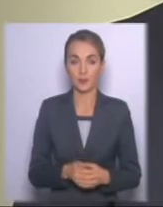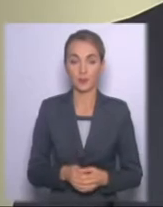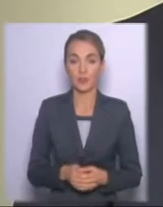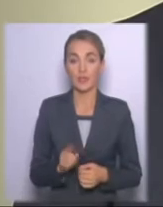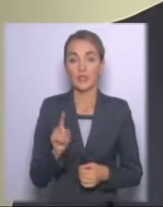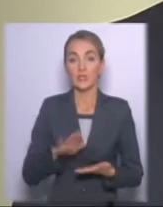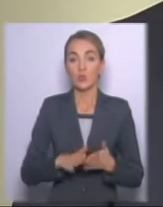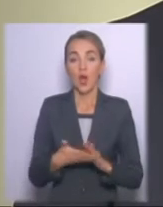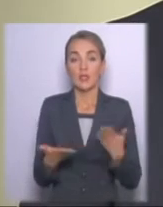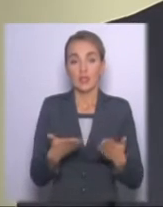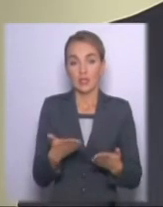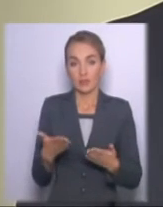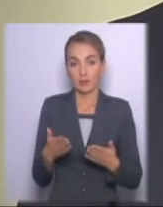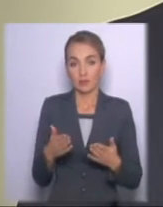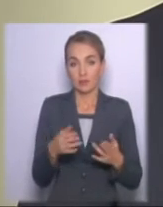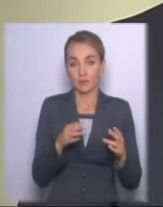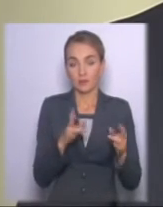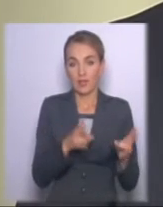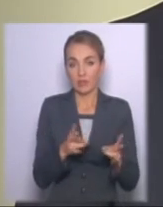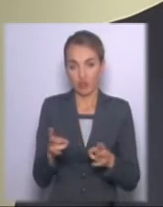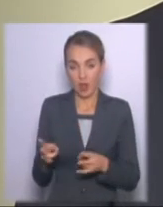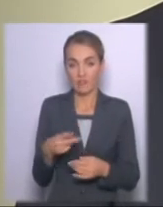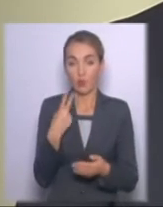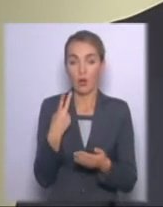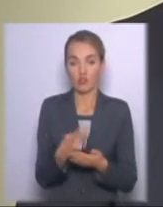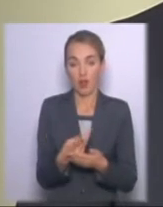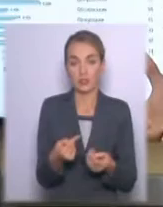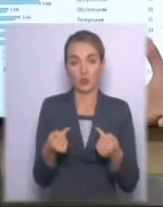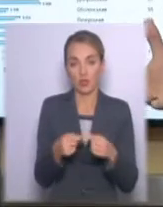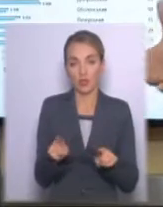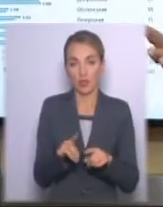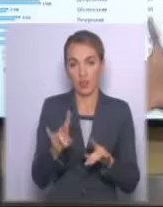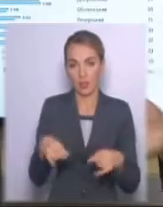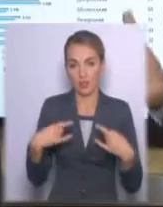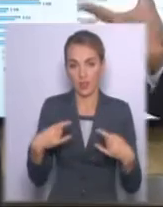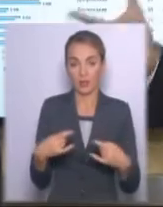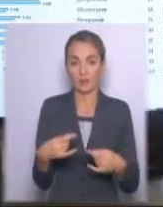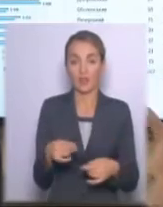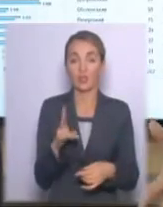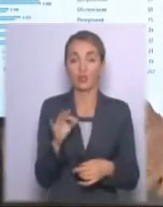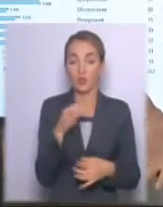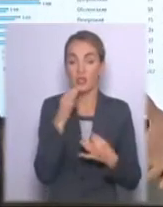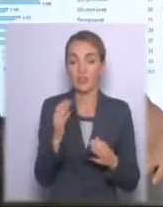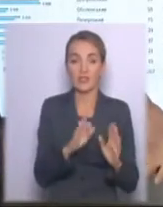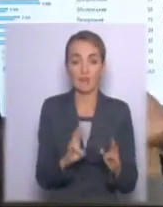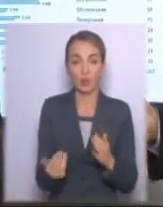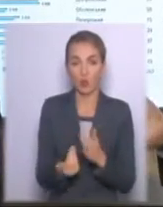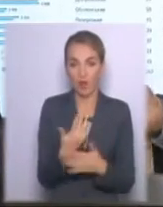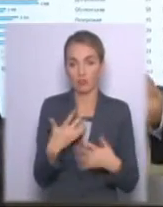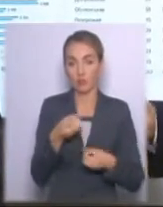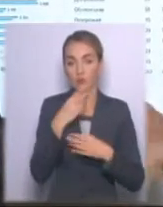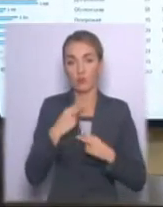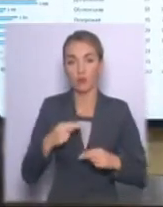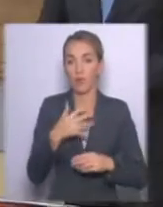ті ситуації, які проходять надзвичайно, відображались точно так же на панелі. Віталій Глишко зазначив, система не нова і вже успішно працює у